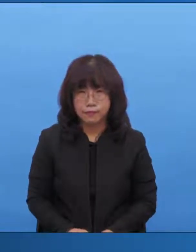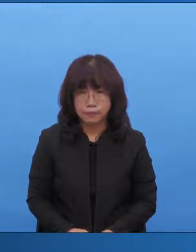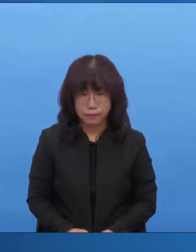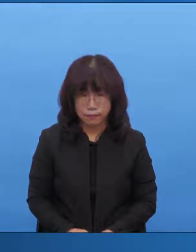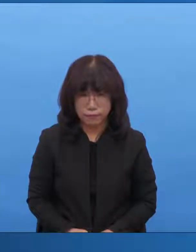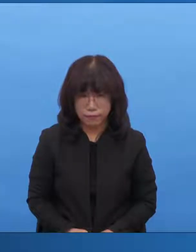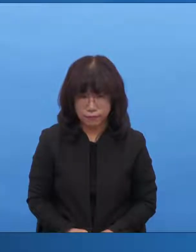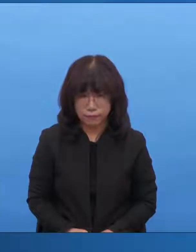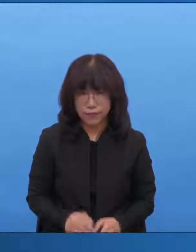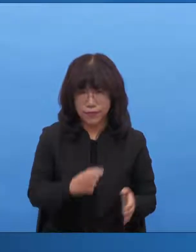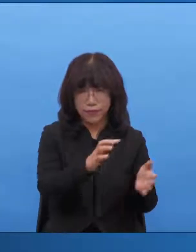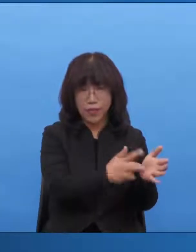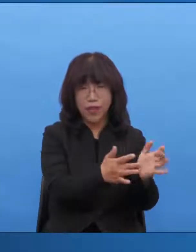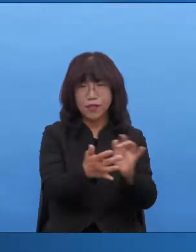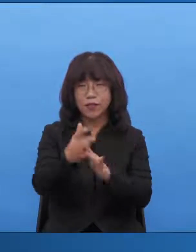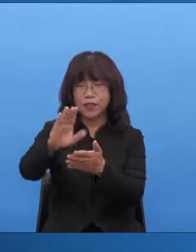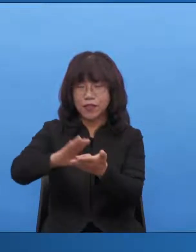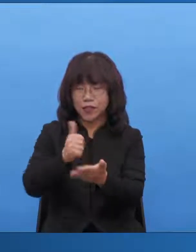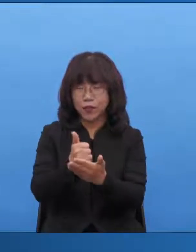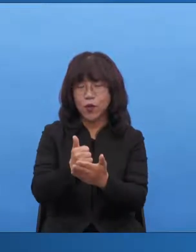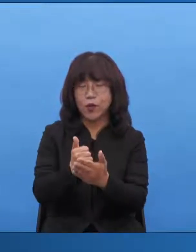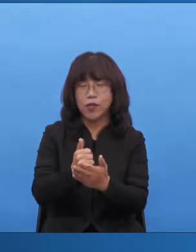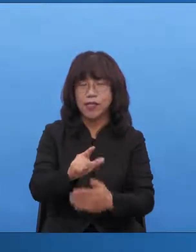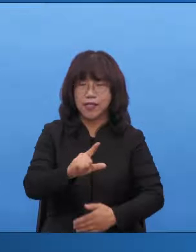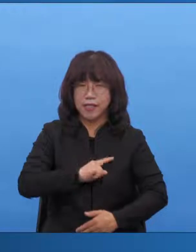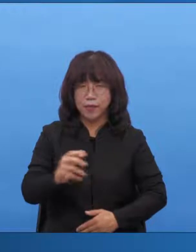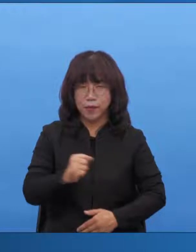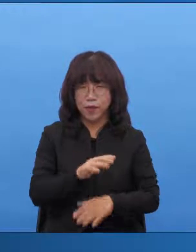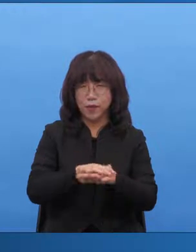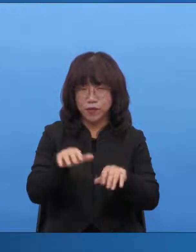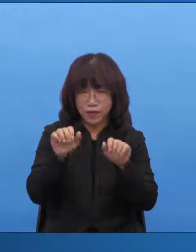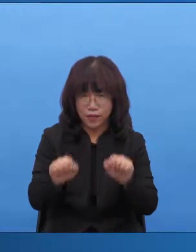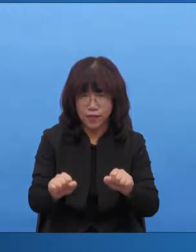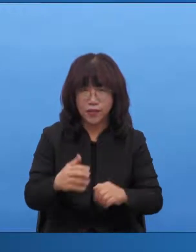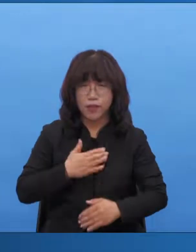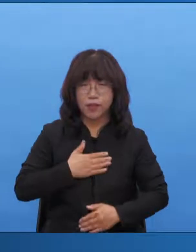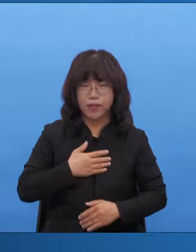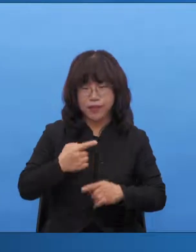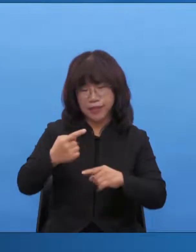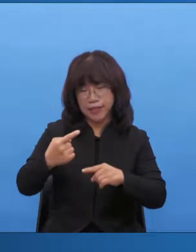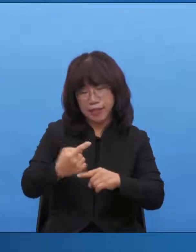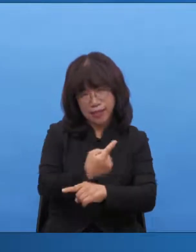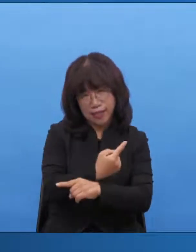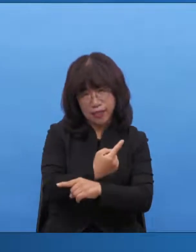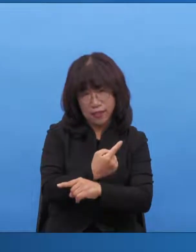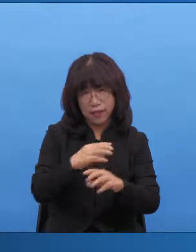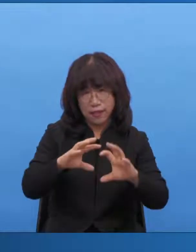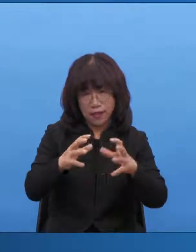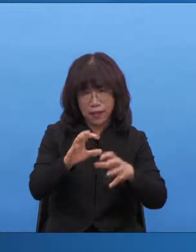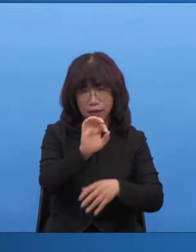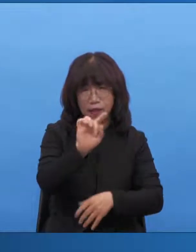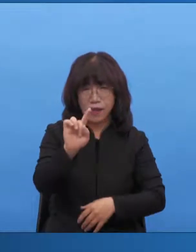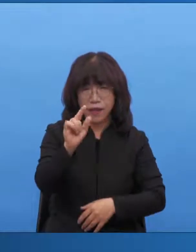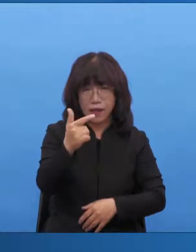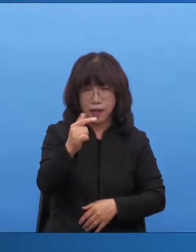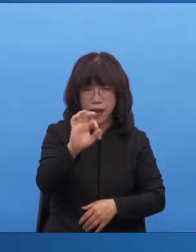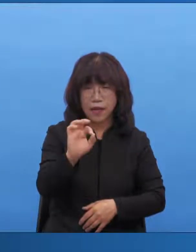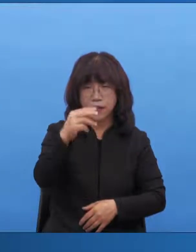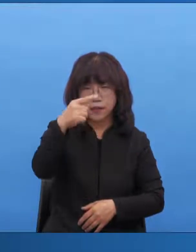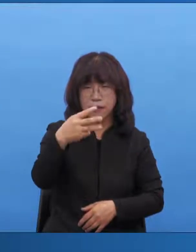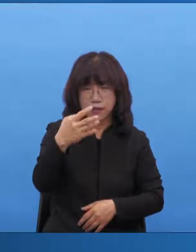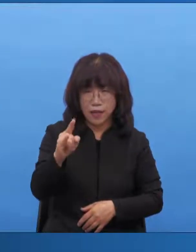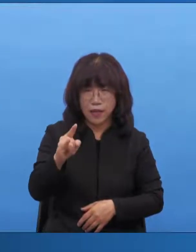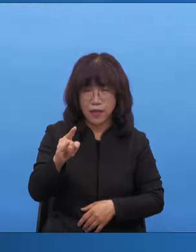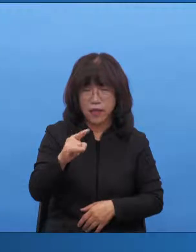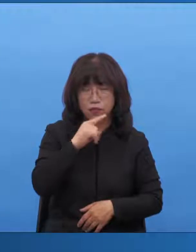Je vous salue au nom de Jésus Christ. Je suis André Condano de l'Église protestante évangélique de Guinée. Je